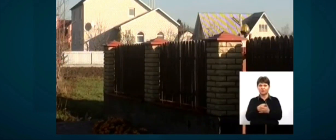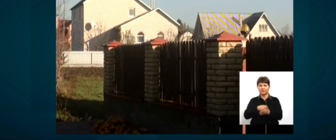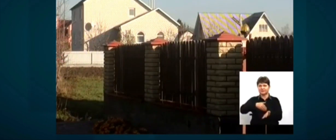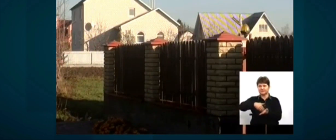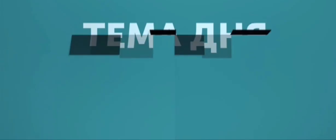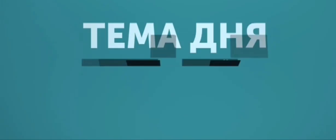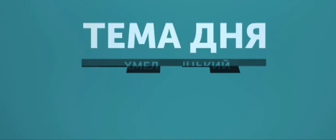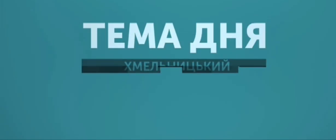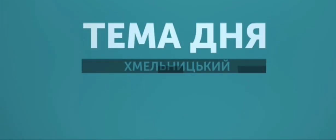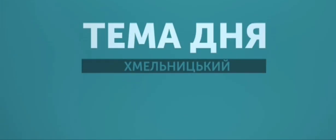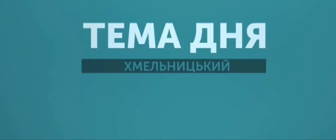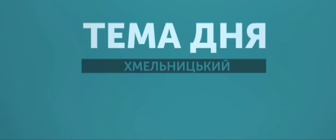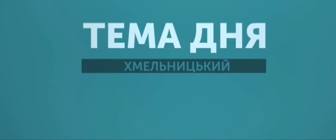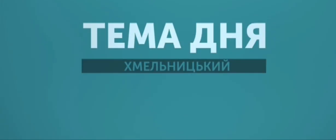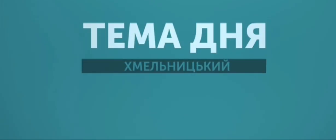апеляцію.